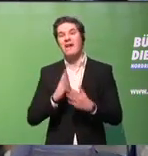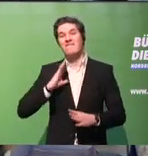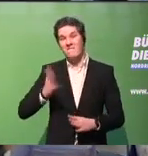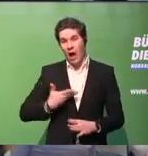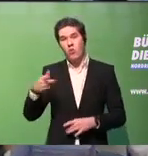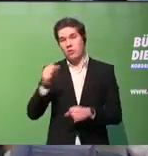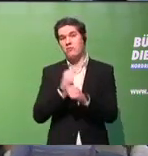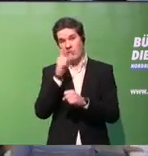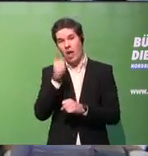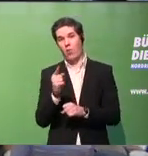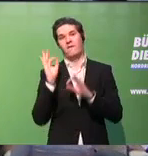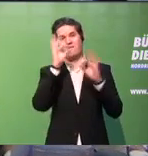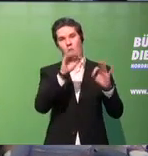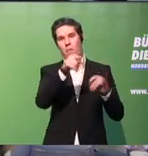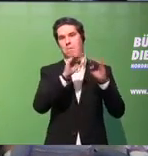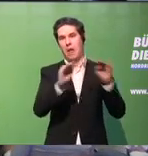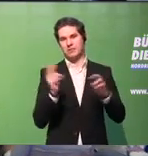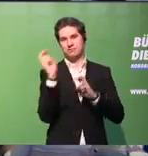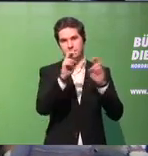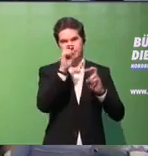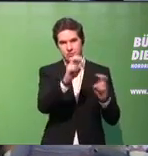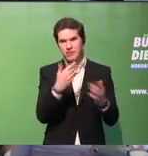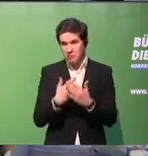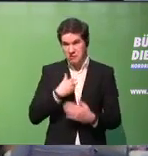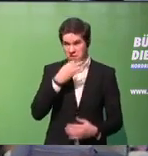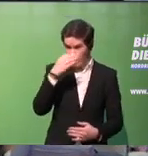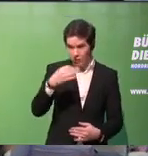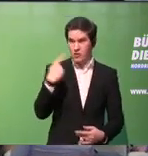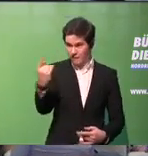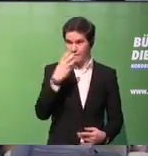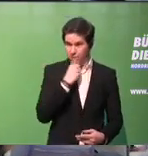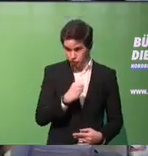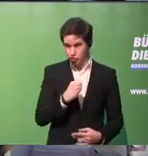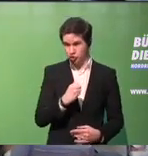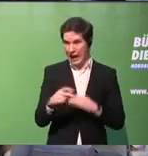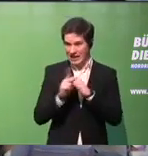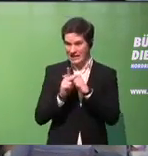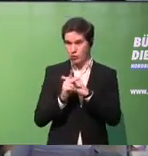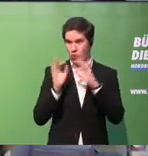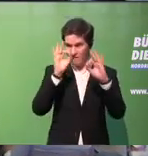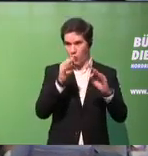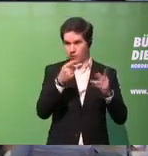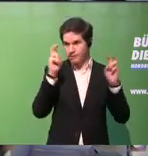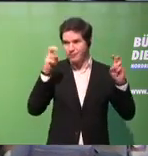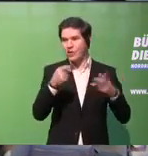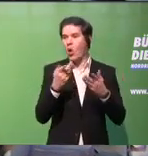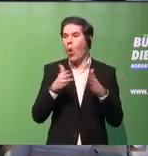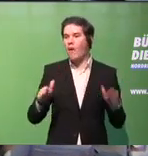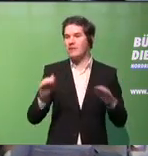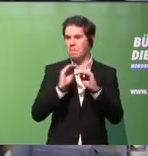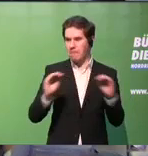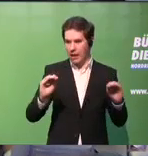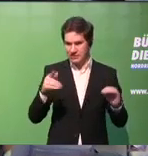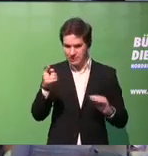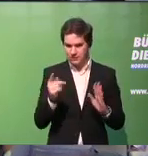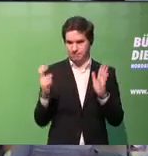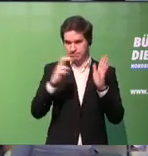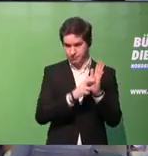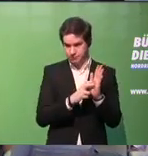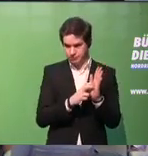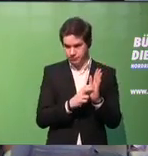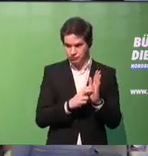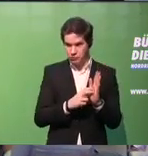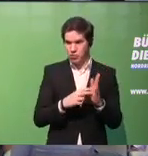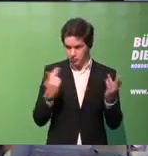diesem Platz kandidieren. Und ich frage dich deshalb, möchtest du deine Kandidatur für diesen Platz, für das Votum, für den offenen